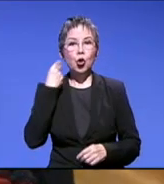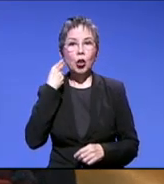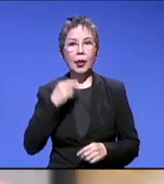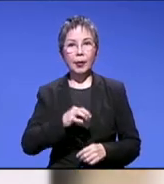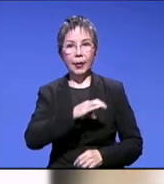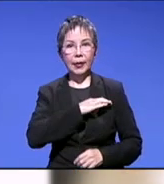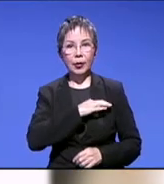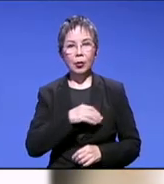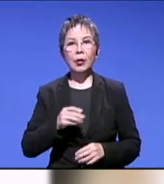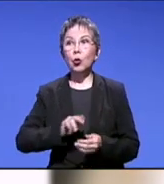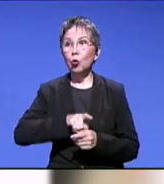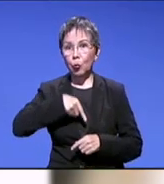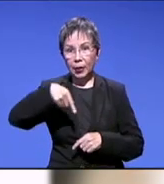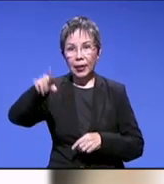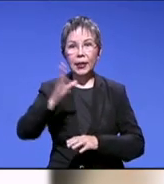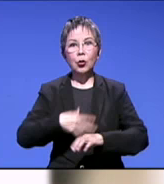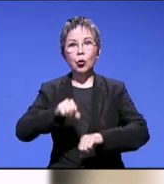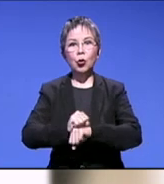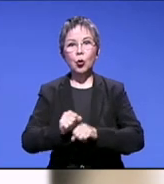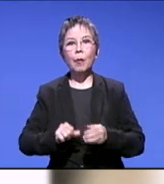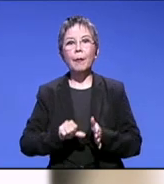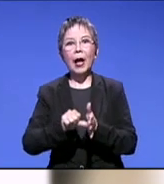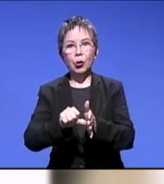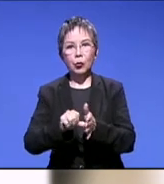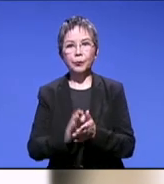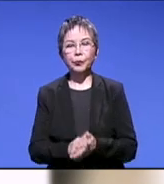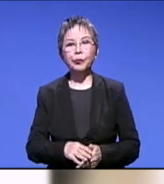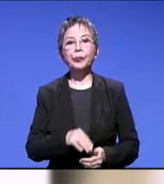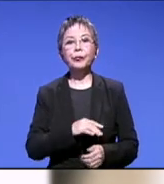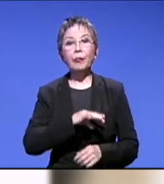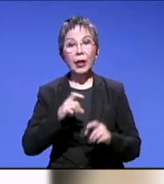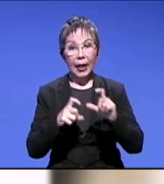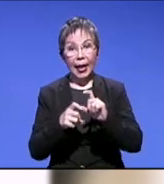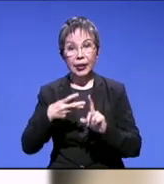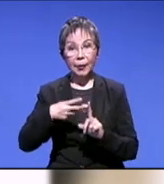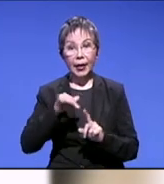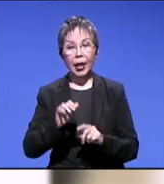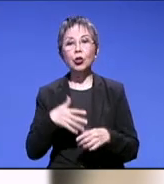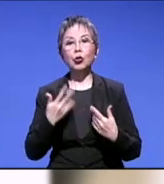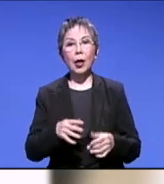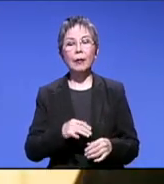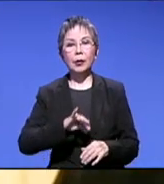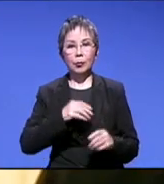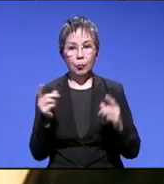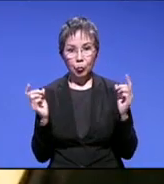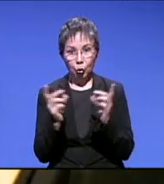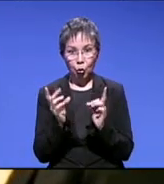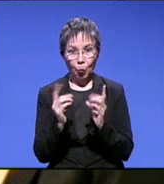untuk membantu penyembuhan. Presiden Joko Widodo sudah berkomunikasi dengan Presiden Republik Indonesia ke-6 Susilo Bambang